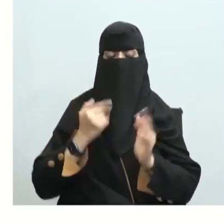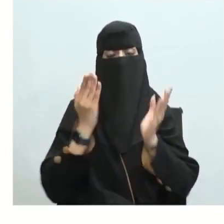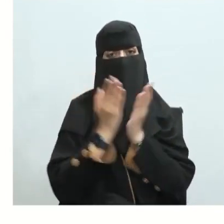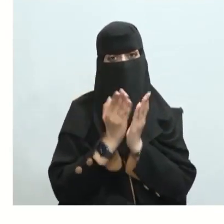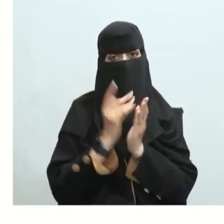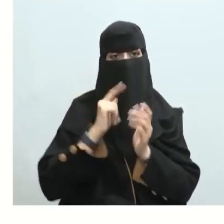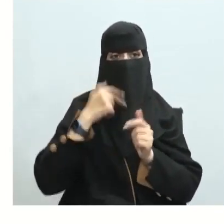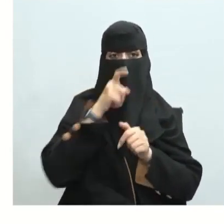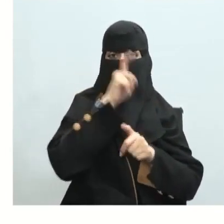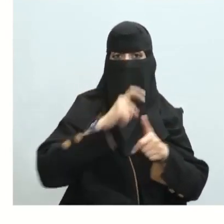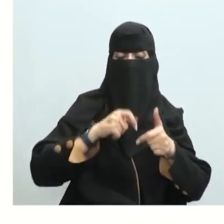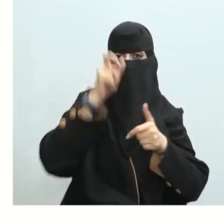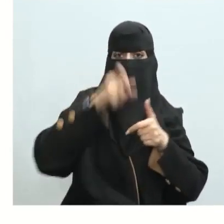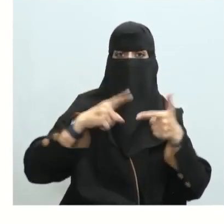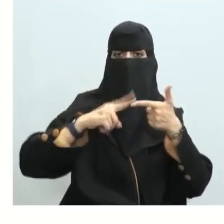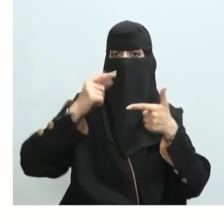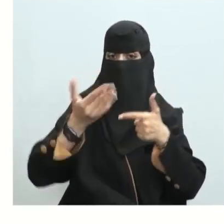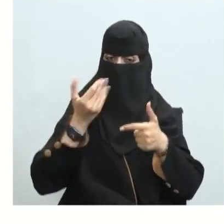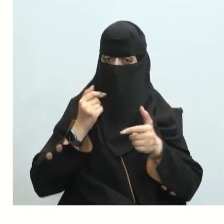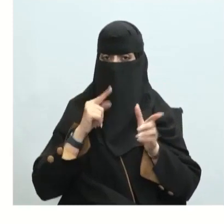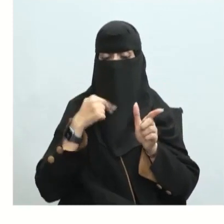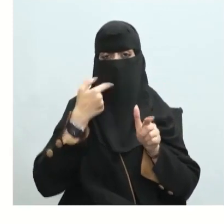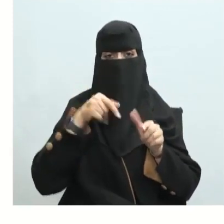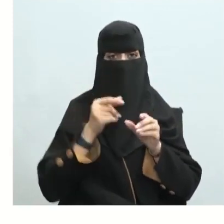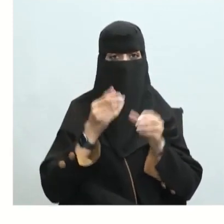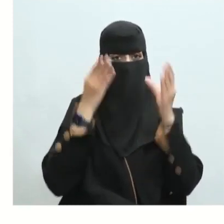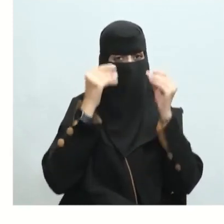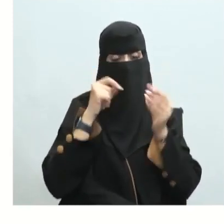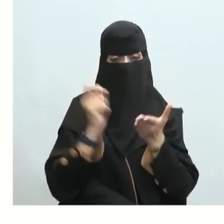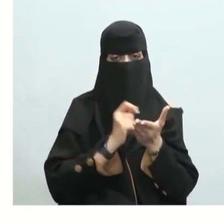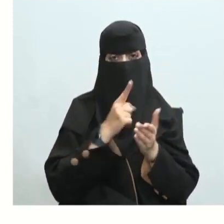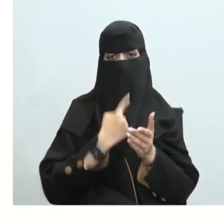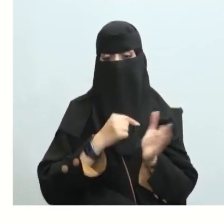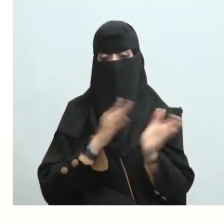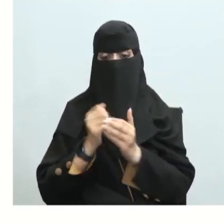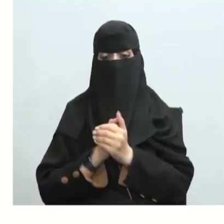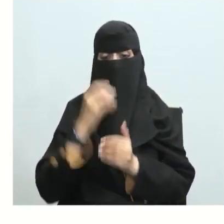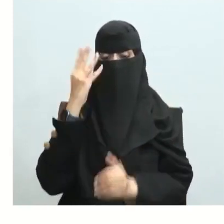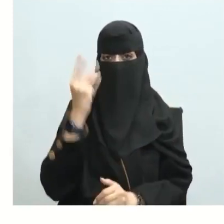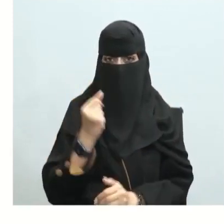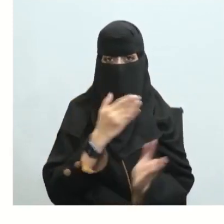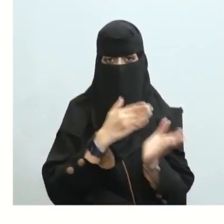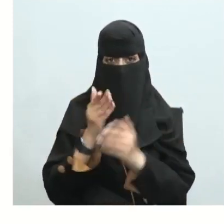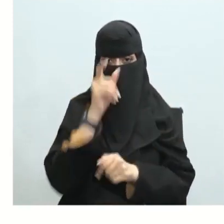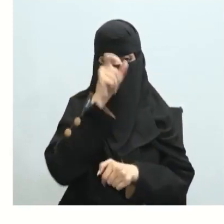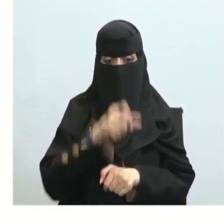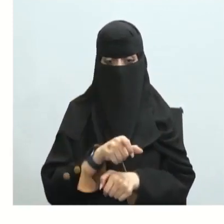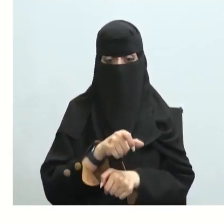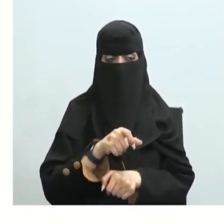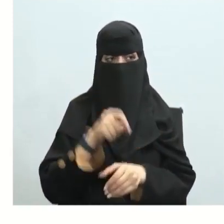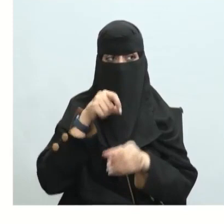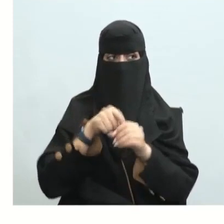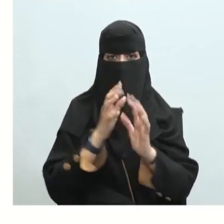وكيل المدرسه ثم تاتي بتلك المعلومات بامكانك تكتب ايضا ما تريد مثلا عدد حضور الطلاب وهذه معلومات واحصاءات عدد